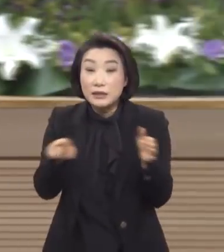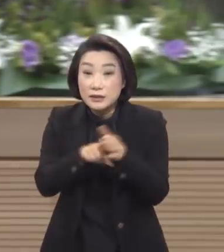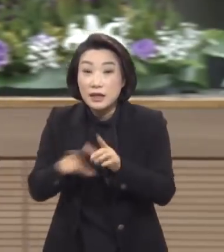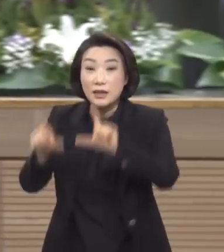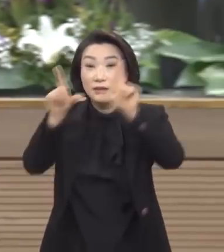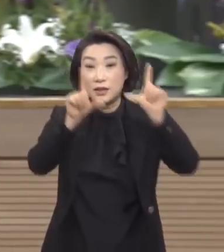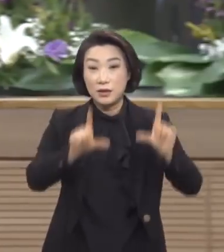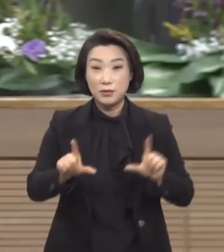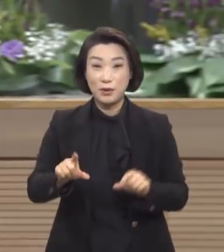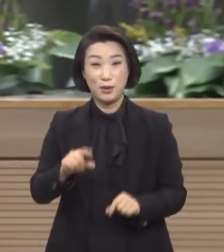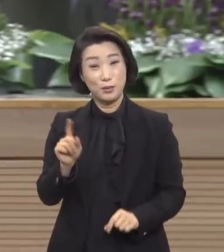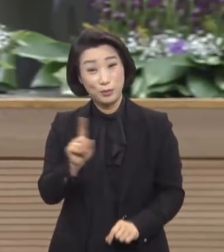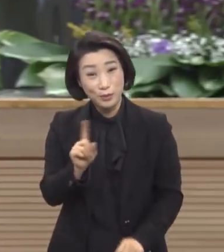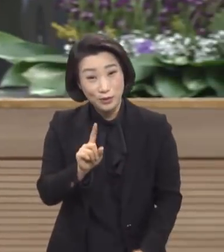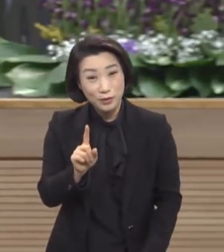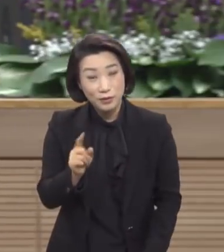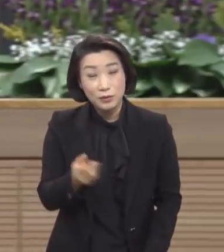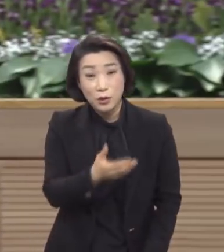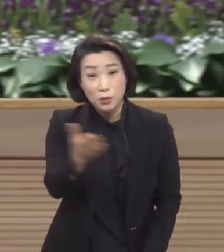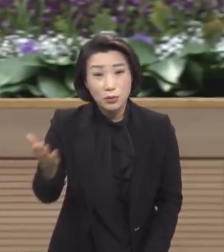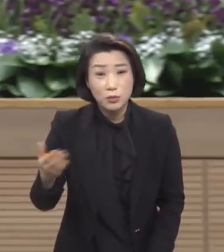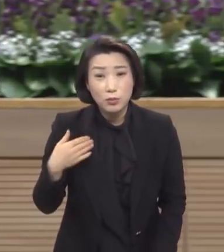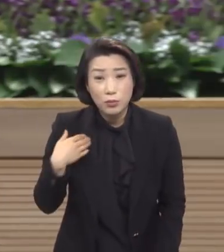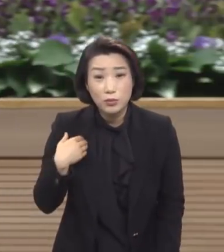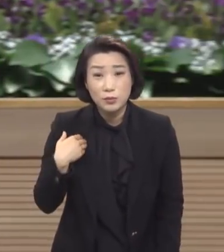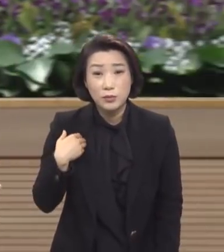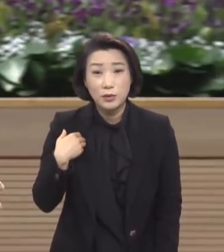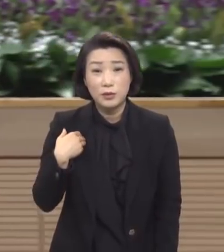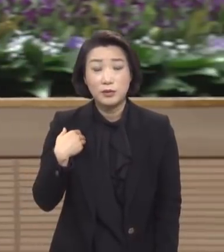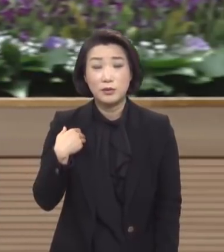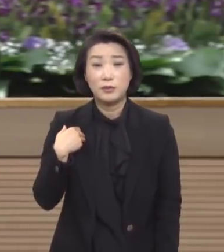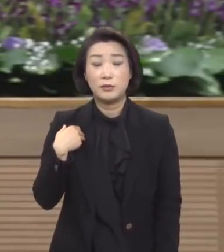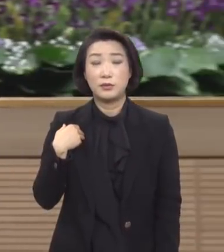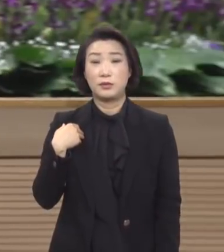신앙생활이 무엇인지 모르면